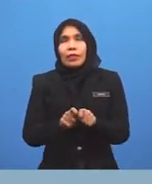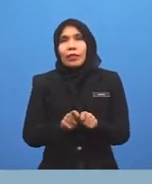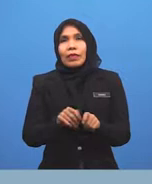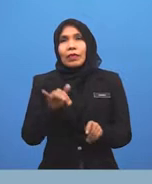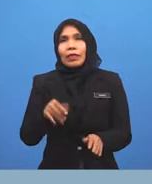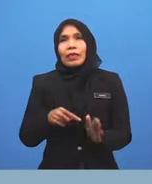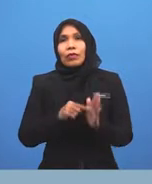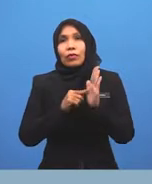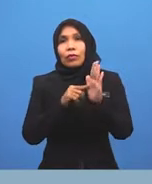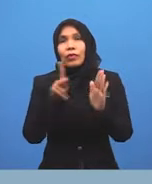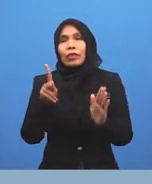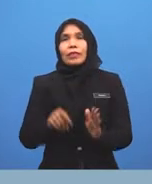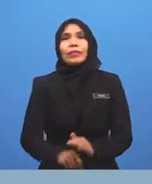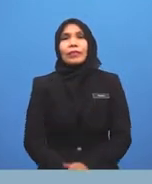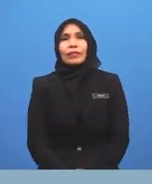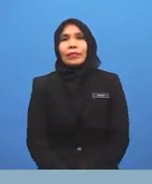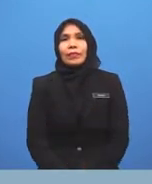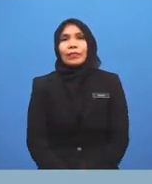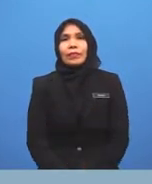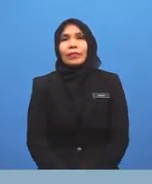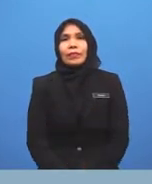ditunjukkan pada paparan ini.